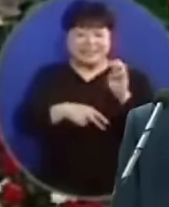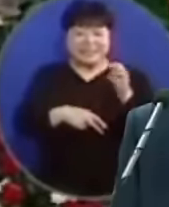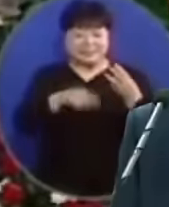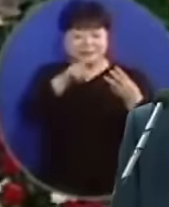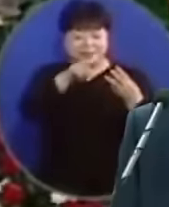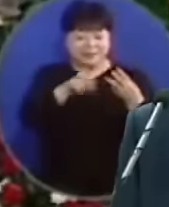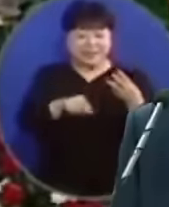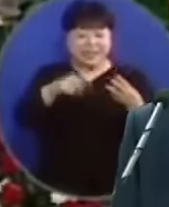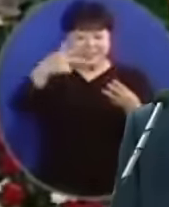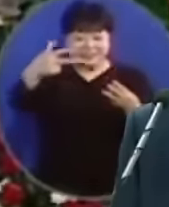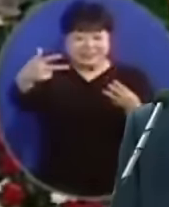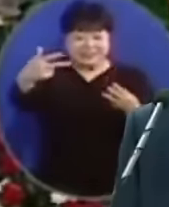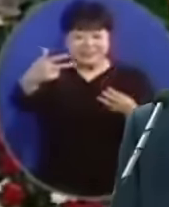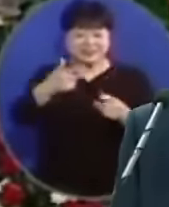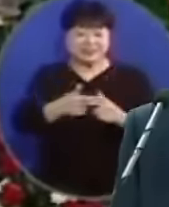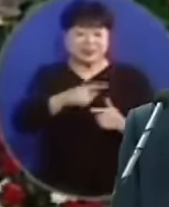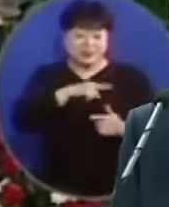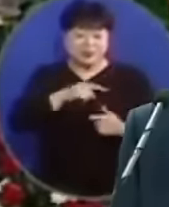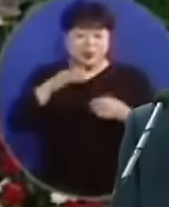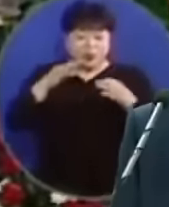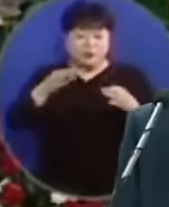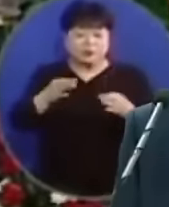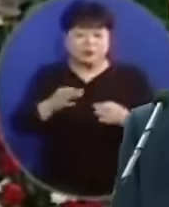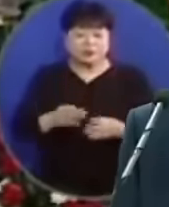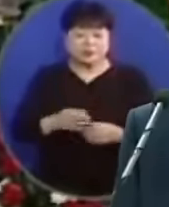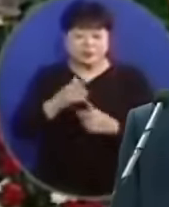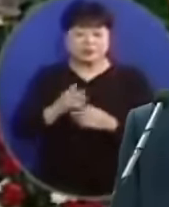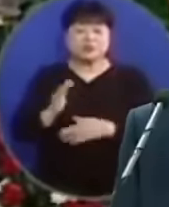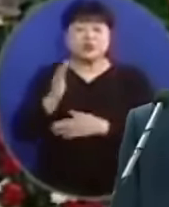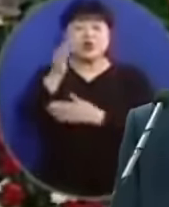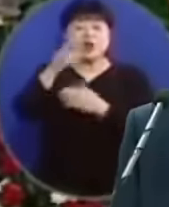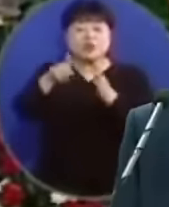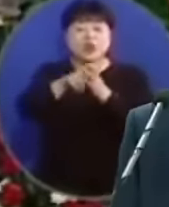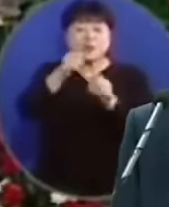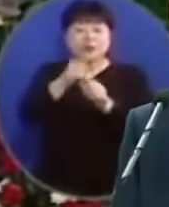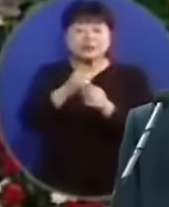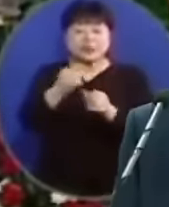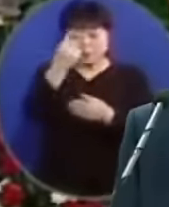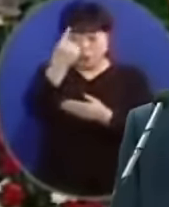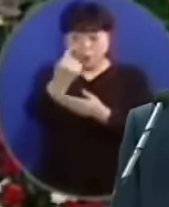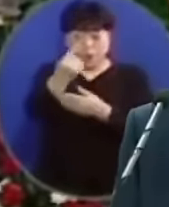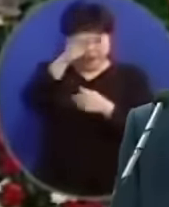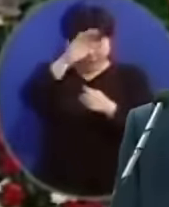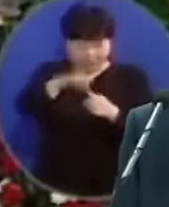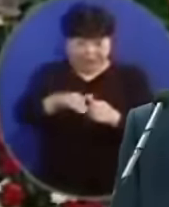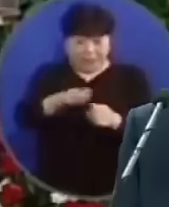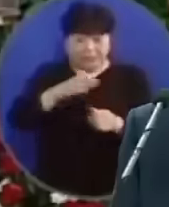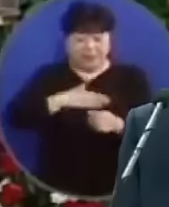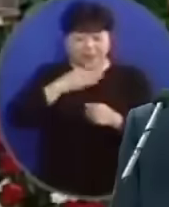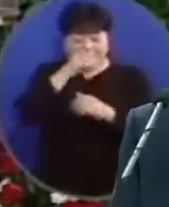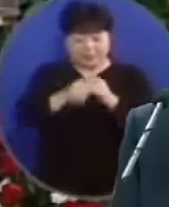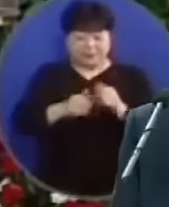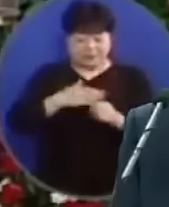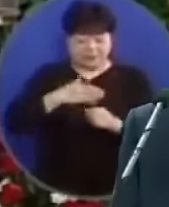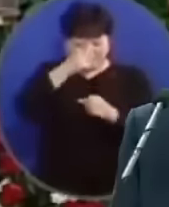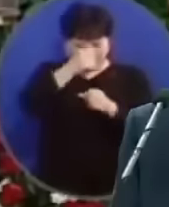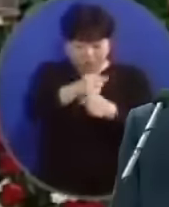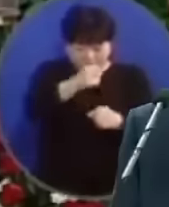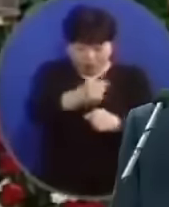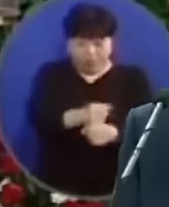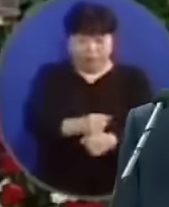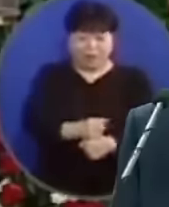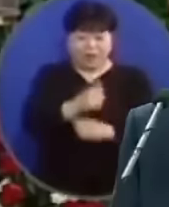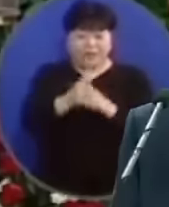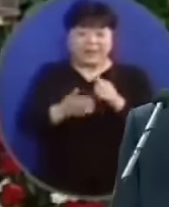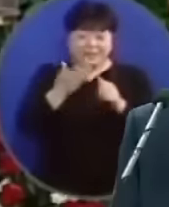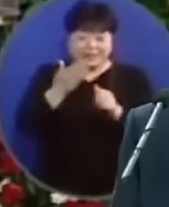이름으로 불려지는 모든 자 곧 내가 내 영광을 위하여 창조한 자를 오게 하라. 그를 내가 지었고 그를 내가